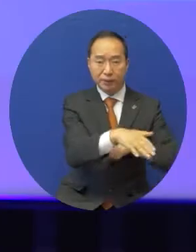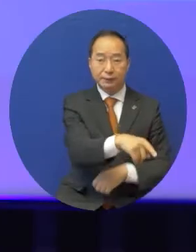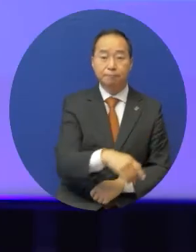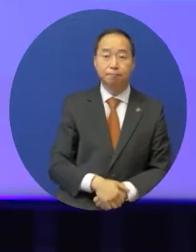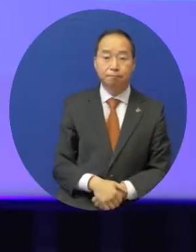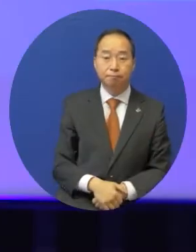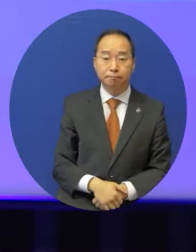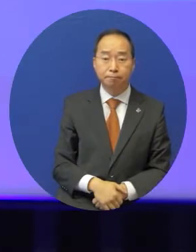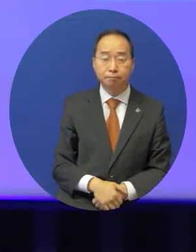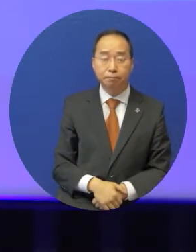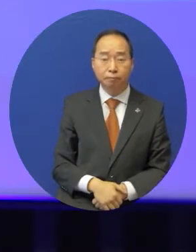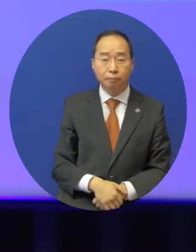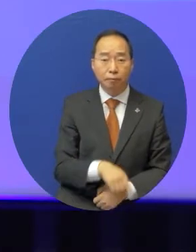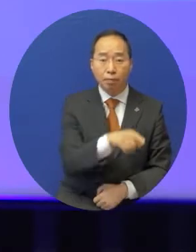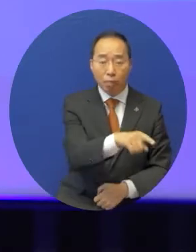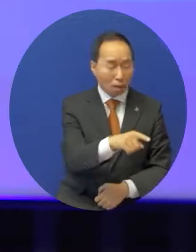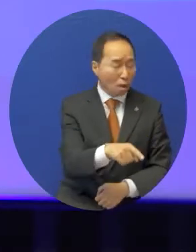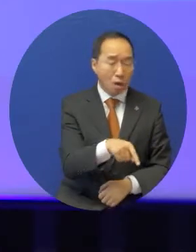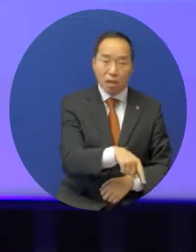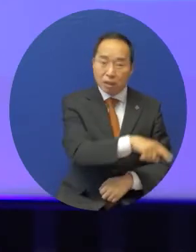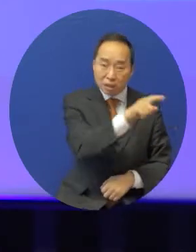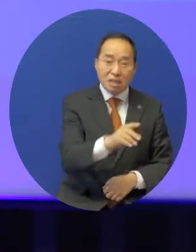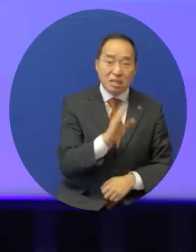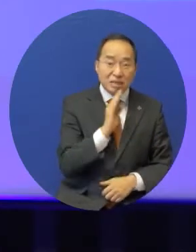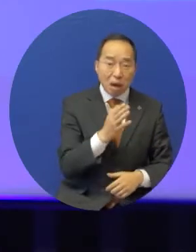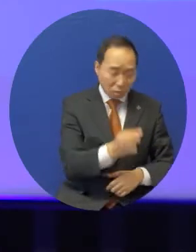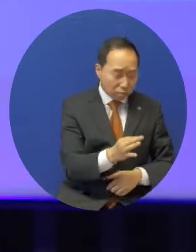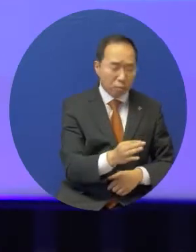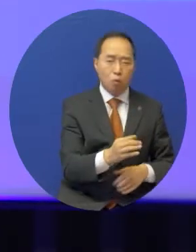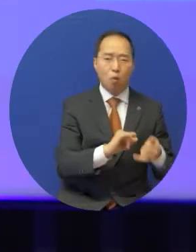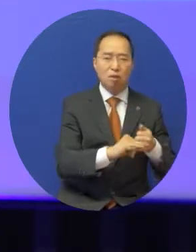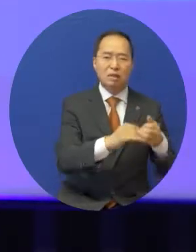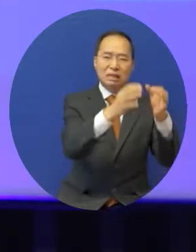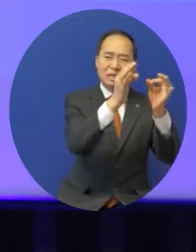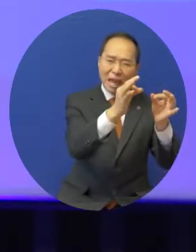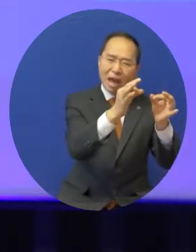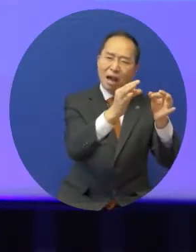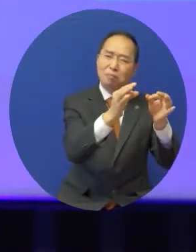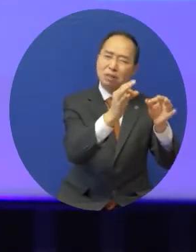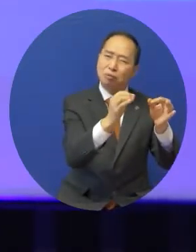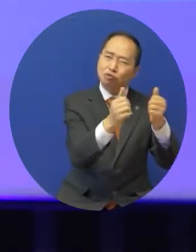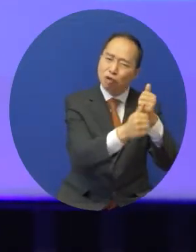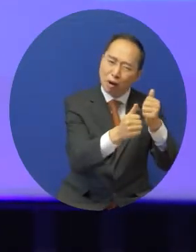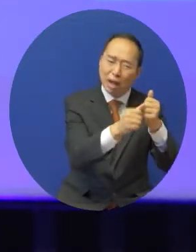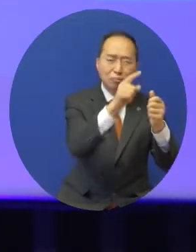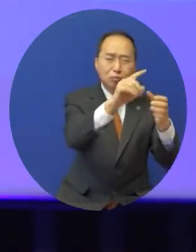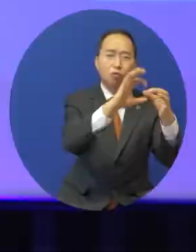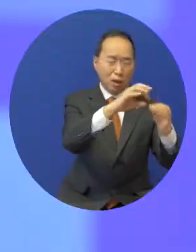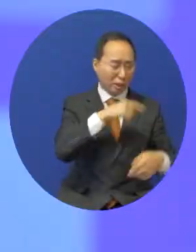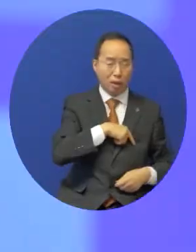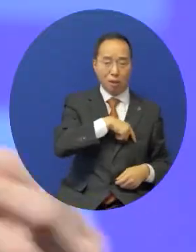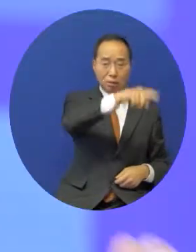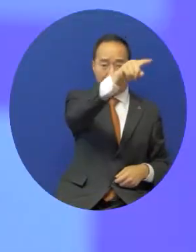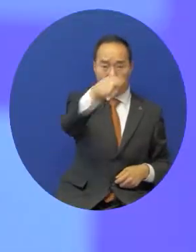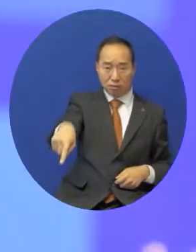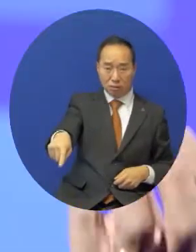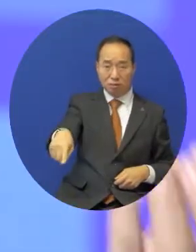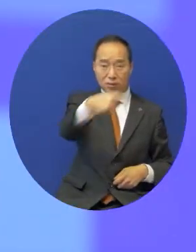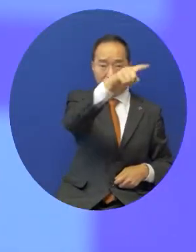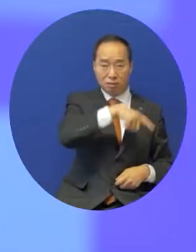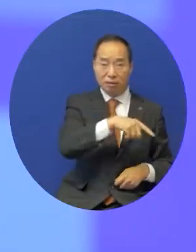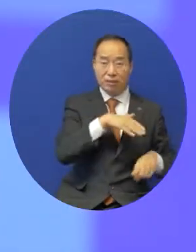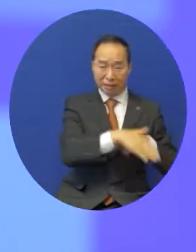거죠. 근데 이런 블록체인 기반의 디지털 금융에서는